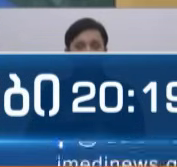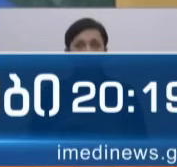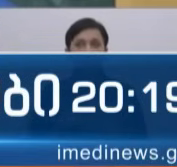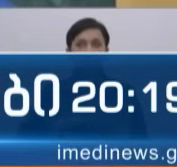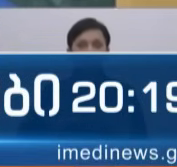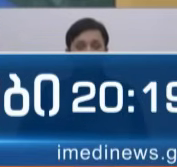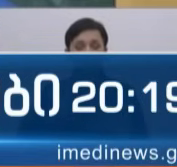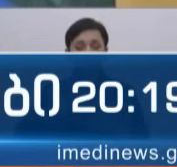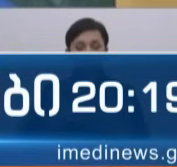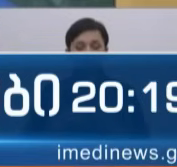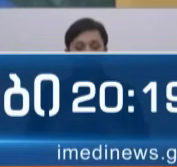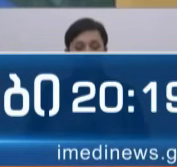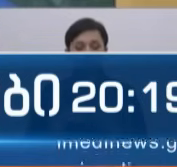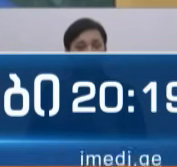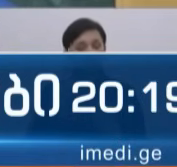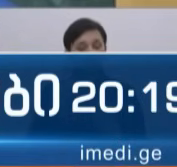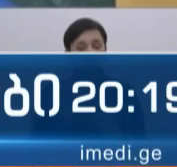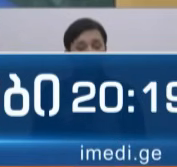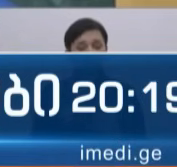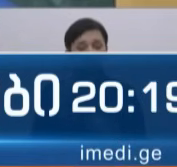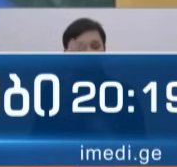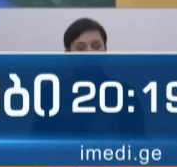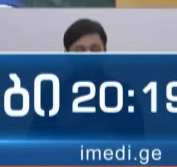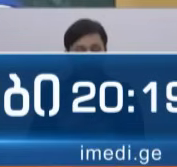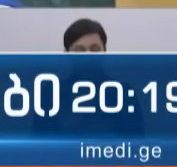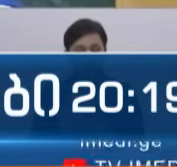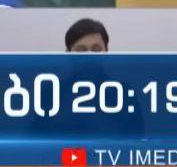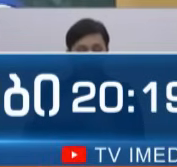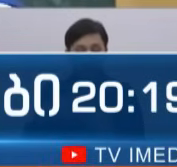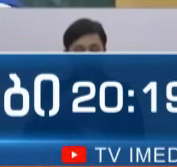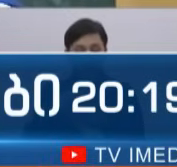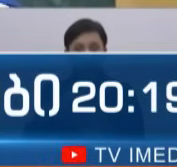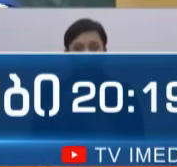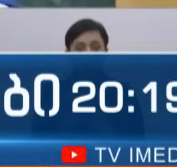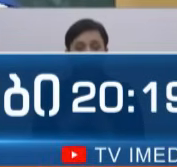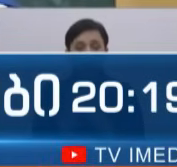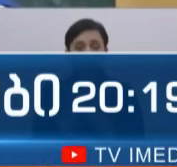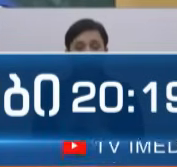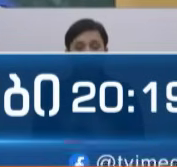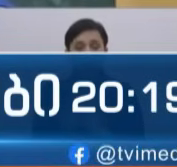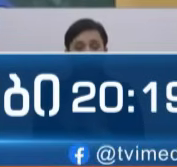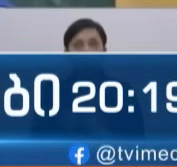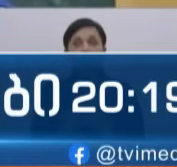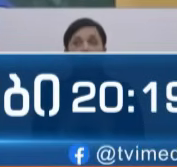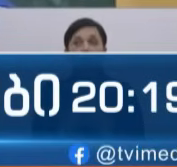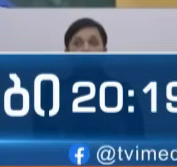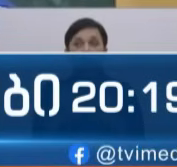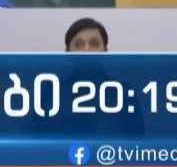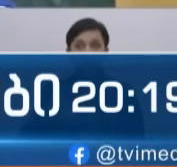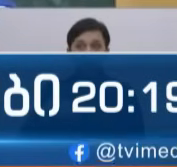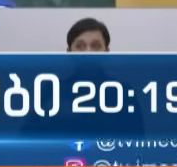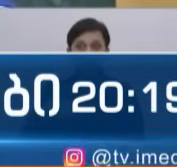გრძელვადიანი დაგეგმვის ფარგლებში დასახული თავდაცვის მიზნების მისაღწევად. Ყველაფერი უნდა გაკეთდეს იმისათვის, რომ გავაძლიეროთ